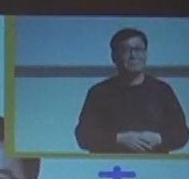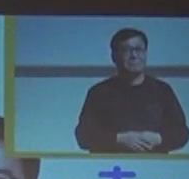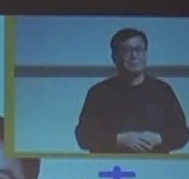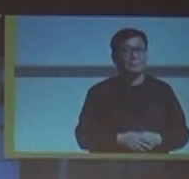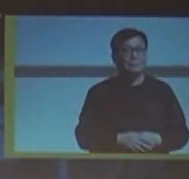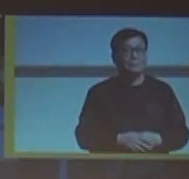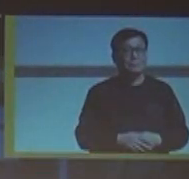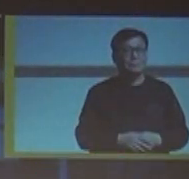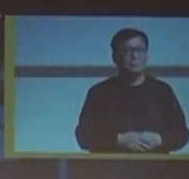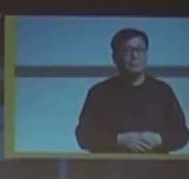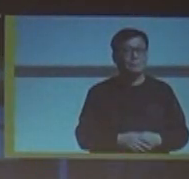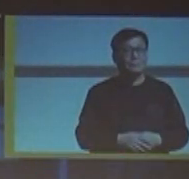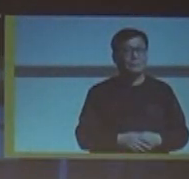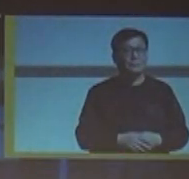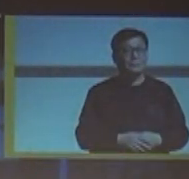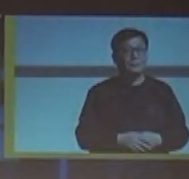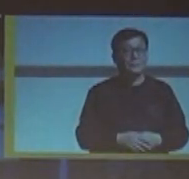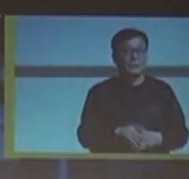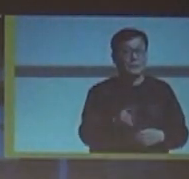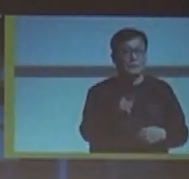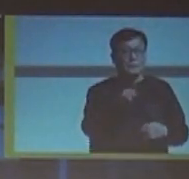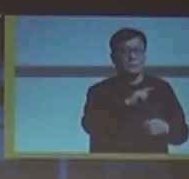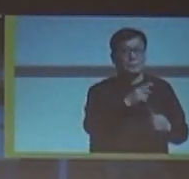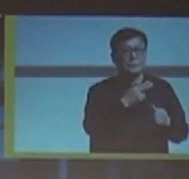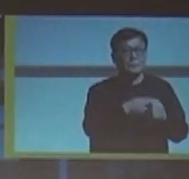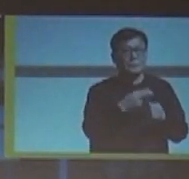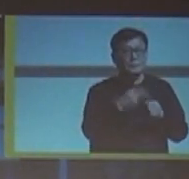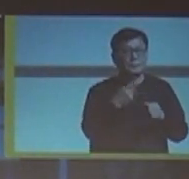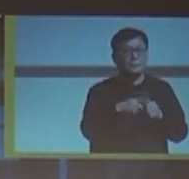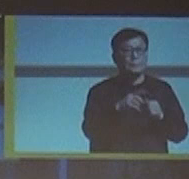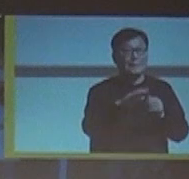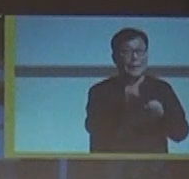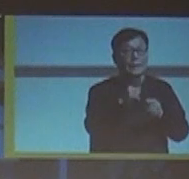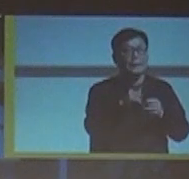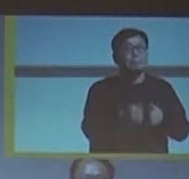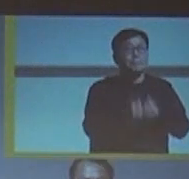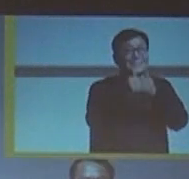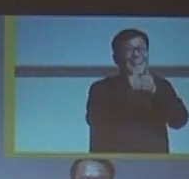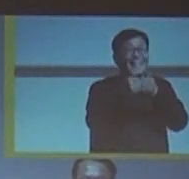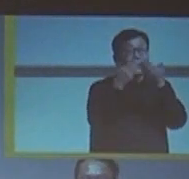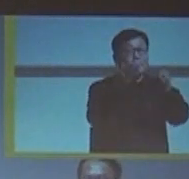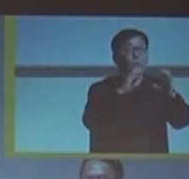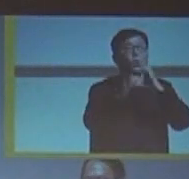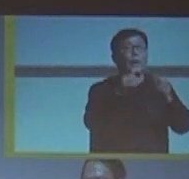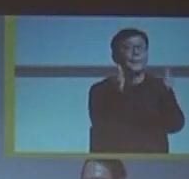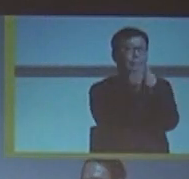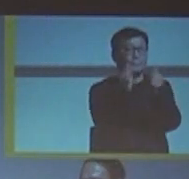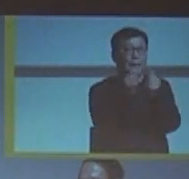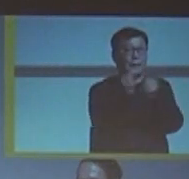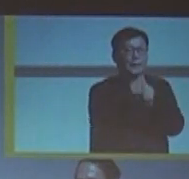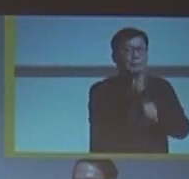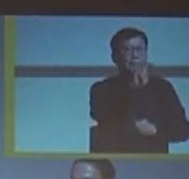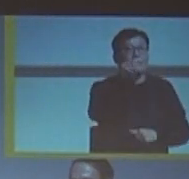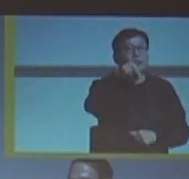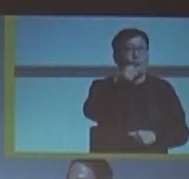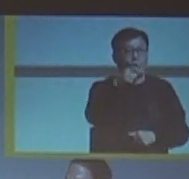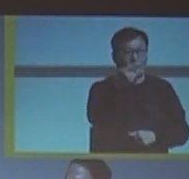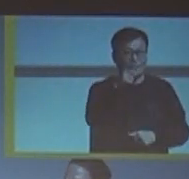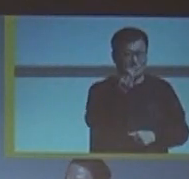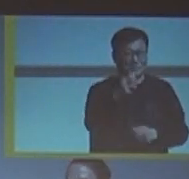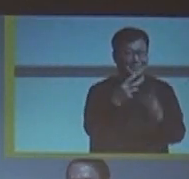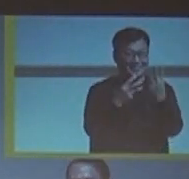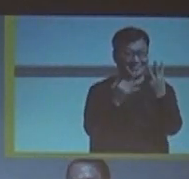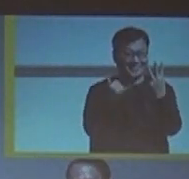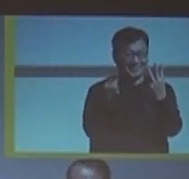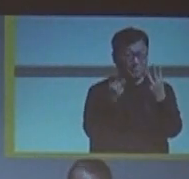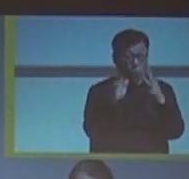자, 일명 미사드리며 소통하는 남자, 저희는 미소남 3인방이라고 합니다. 네, 그런데 오늘만큼은